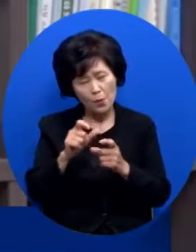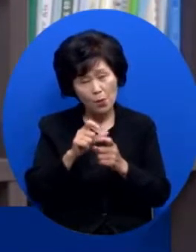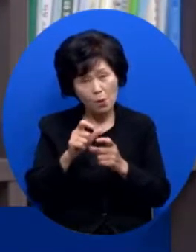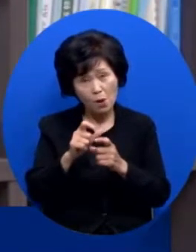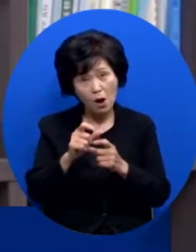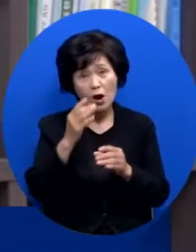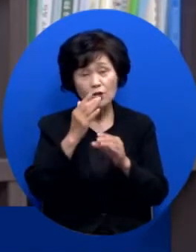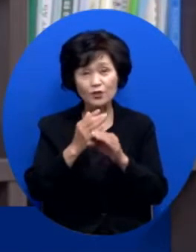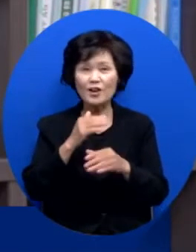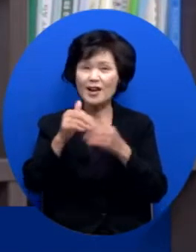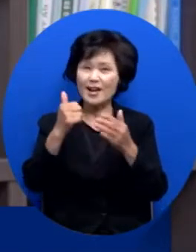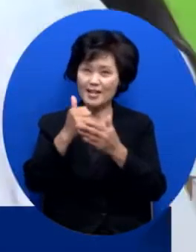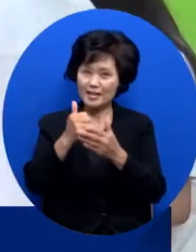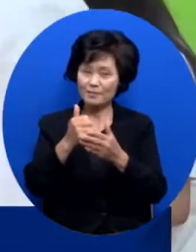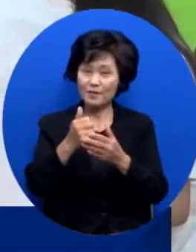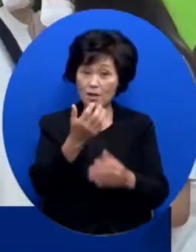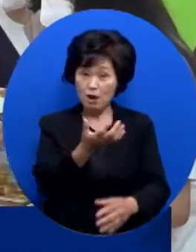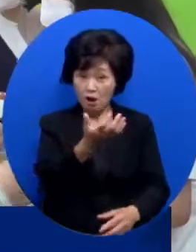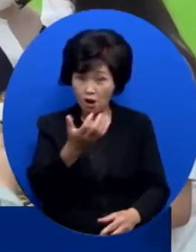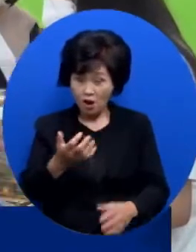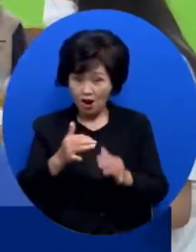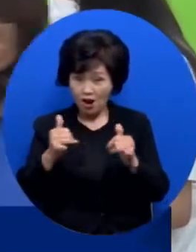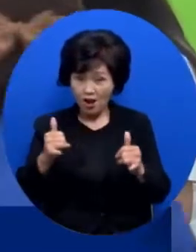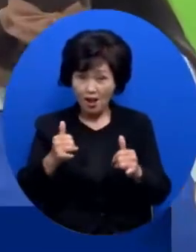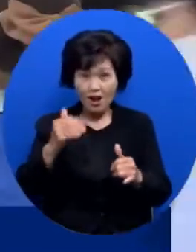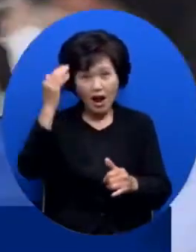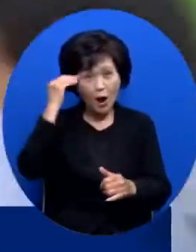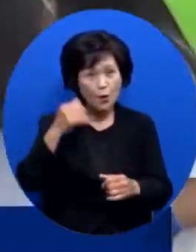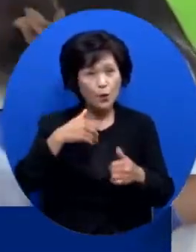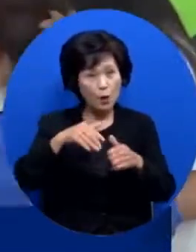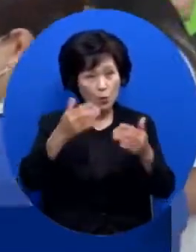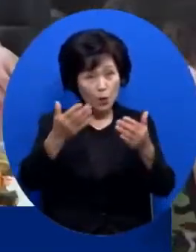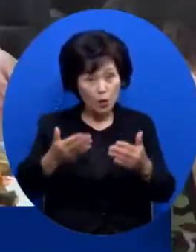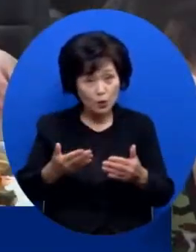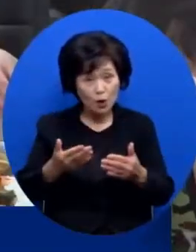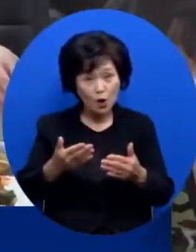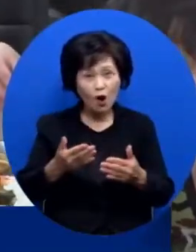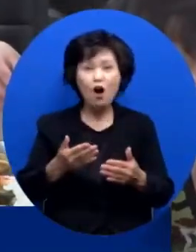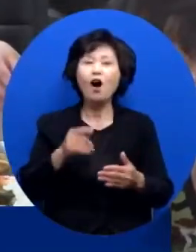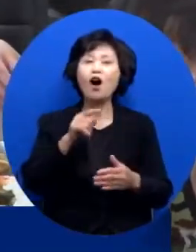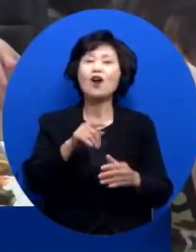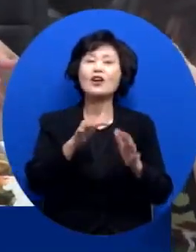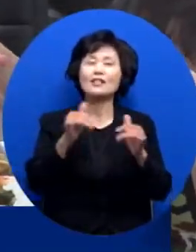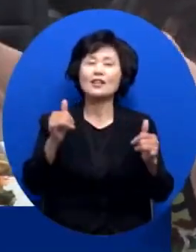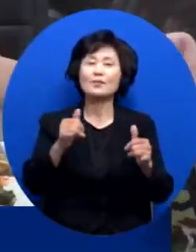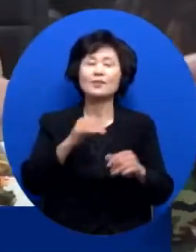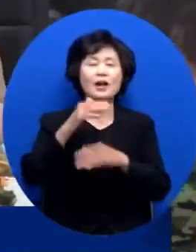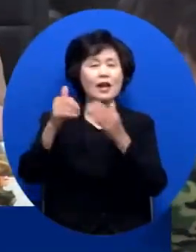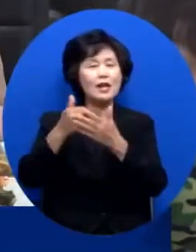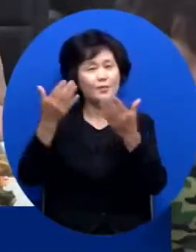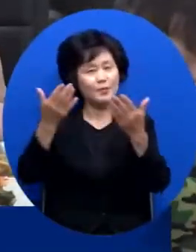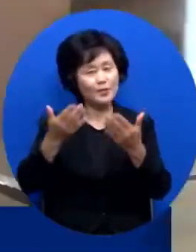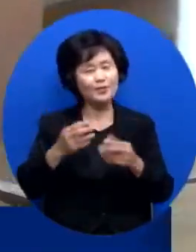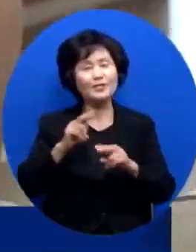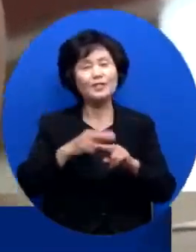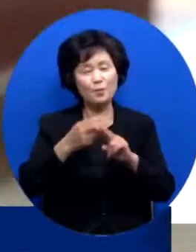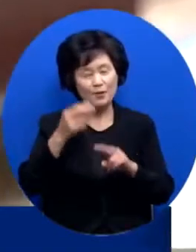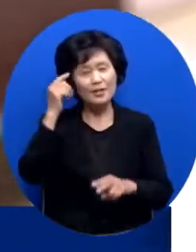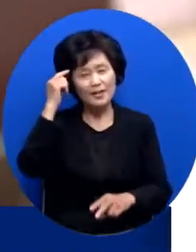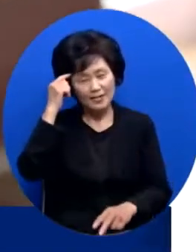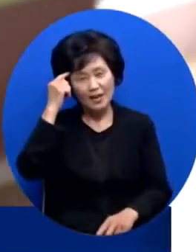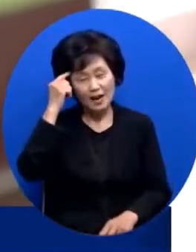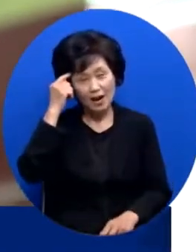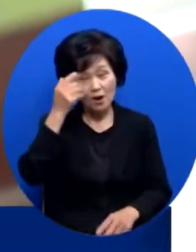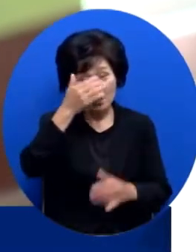이 땅에 보내주시는 걸 받고 그들은 하나님이 주시는 선물로 그렇게 여겨졌습니다. 그래서 다음 세대를 위해서